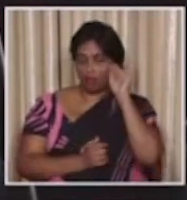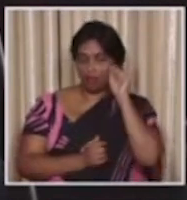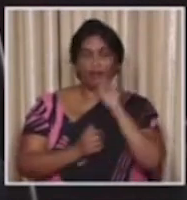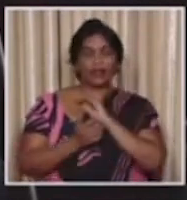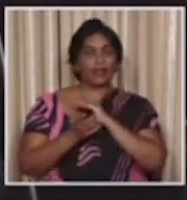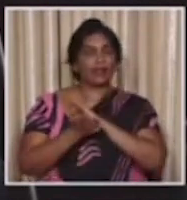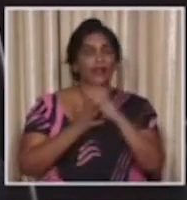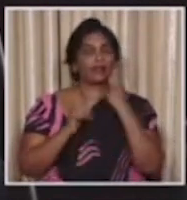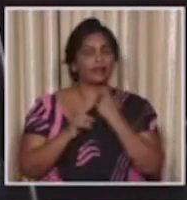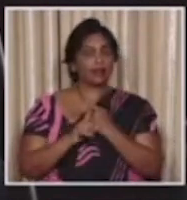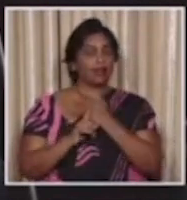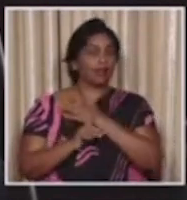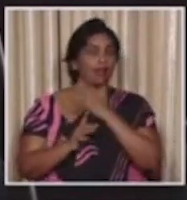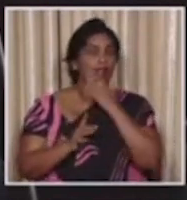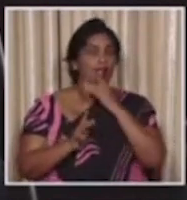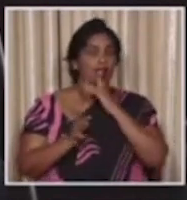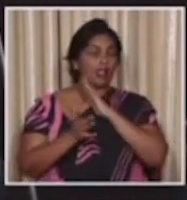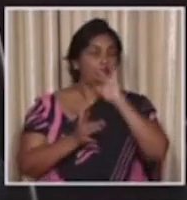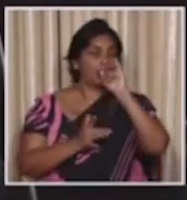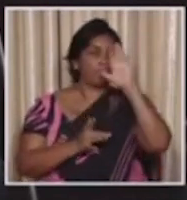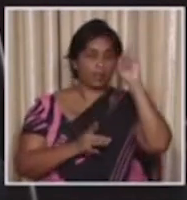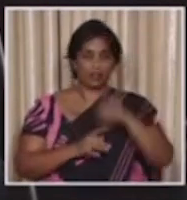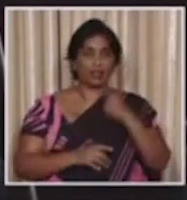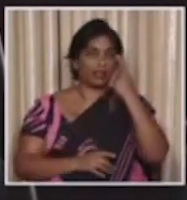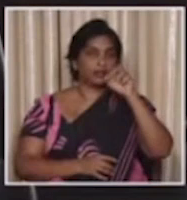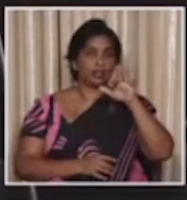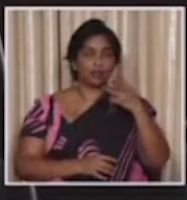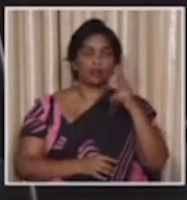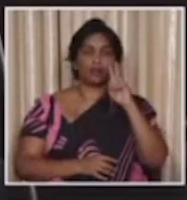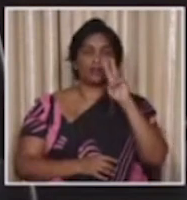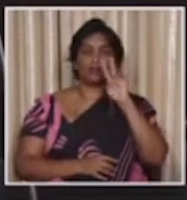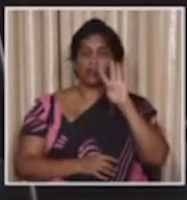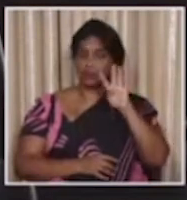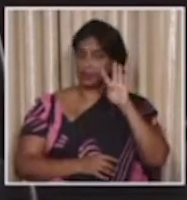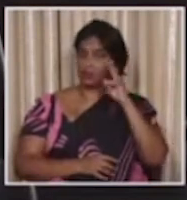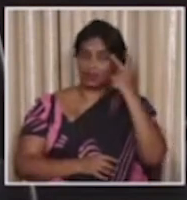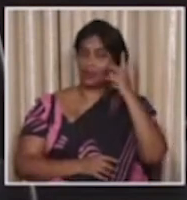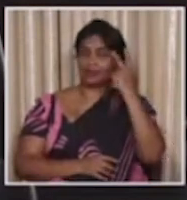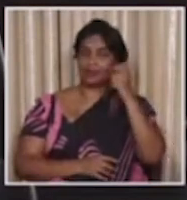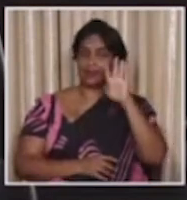හෙක්ටයාර 65000ක් හම්බන්තොට දිස්ත්‍රික්කේ තිබුණා 1994 අපේ ආණ්ඩුව නැති වෙනකොට. ඒ